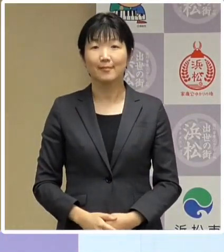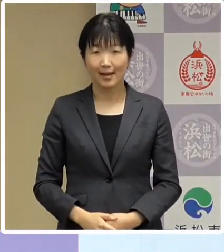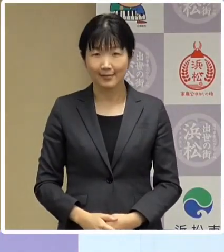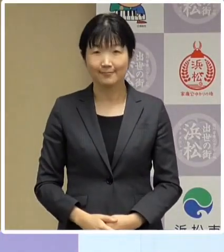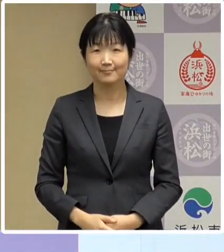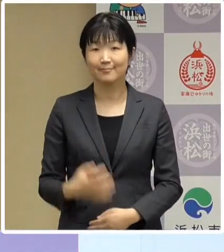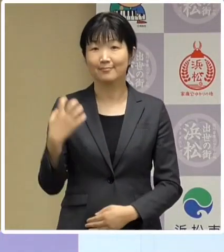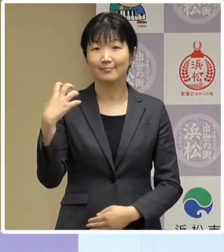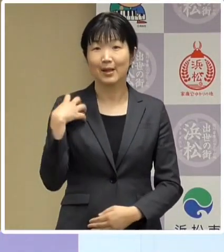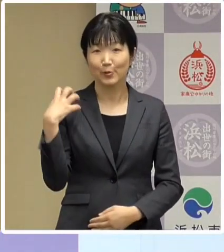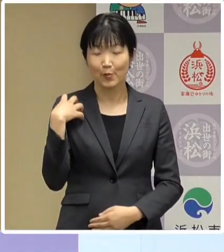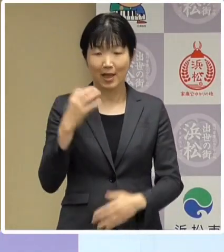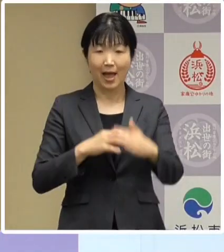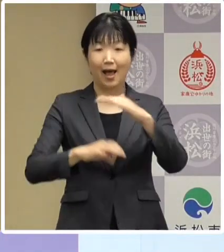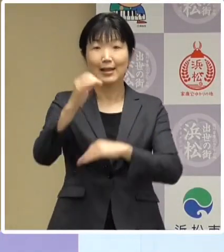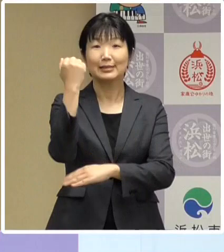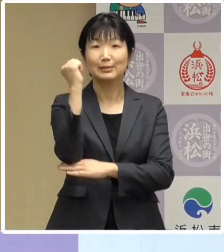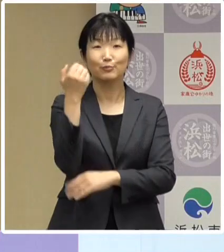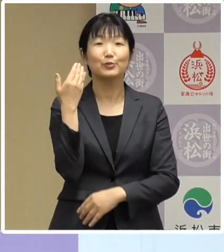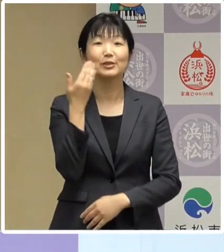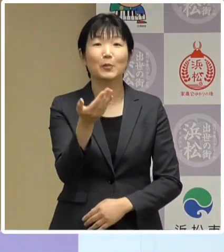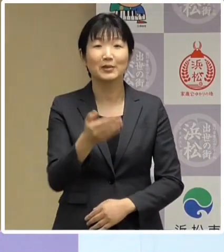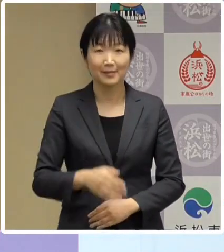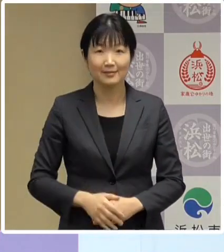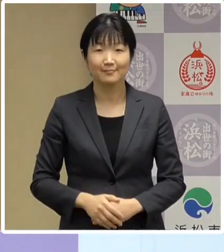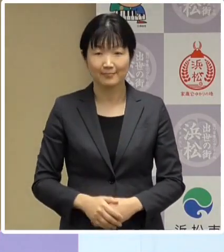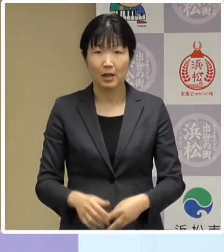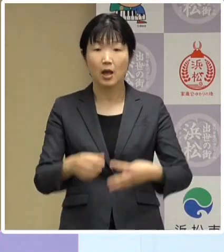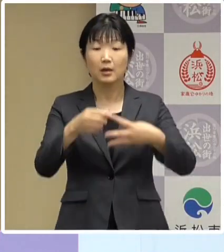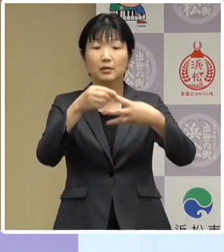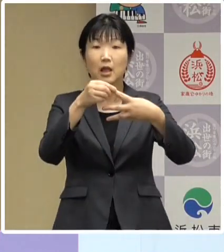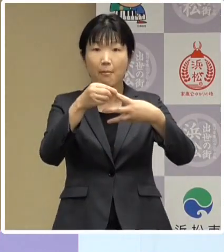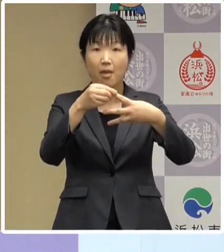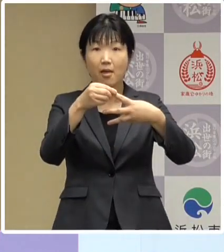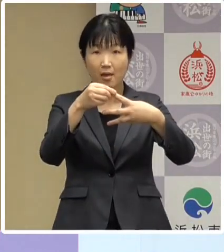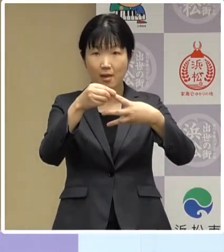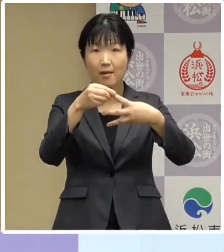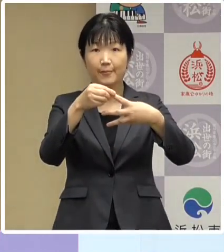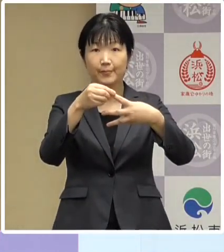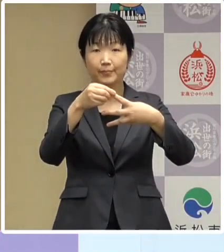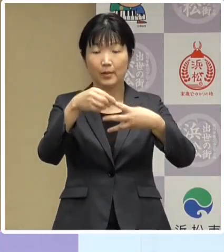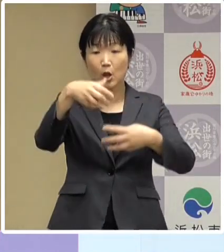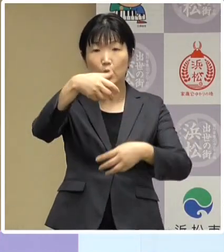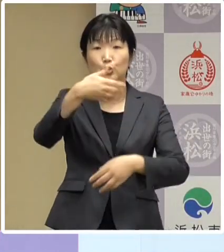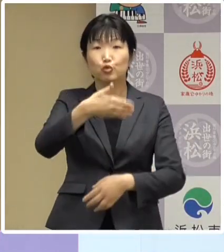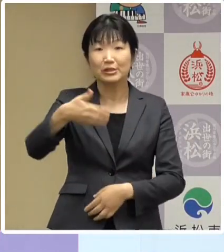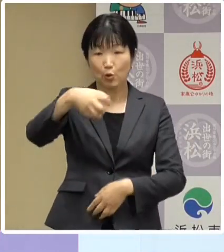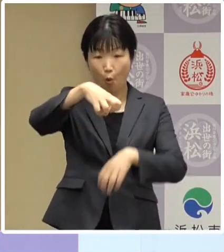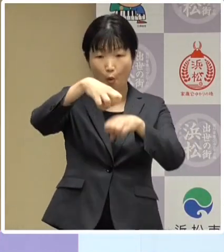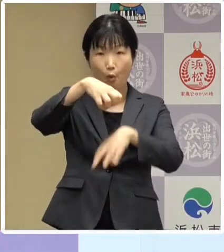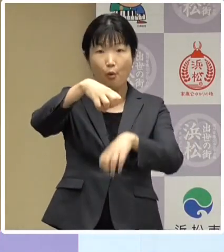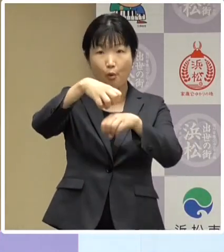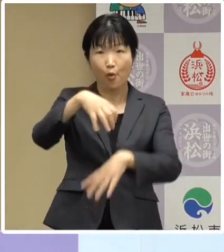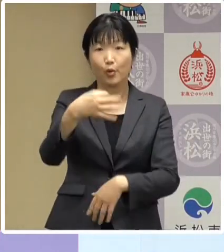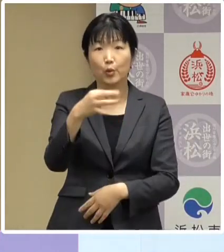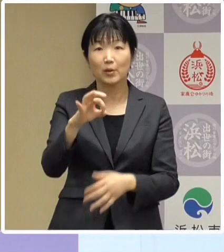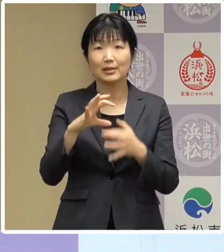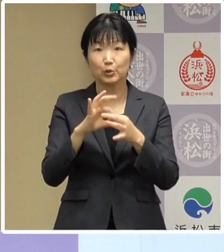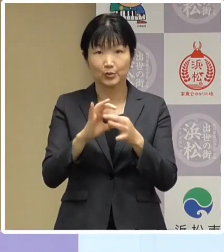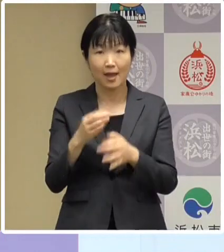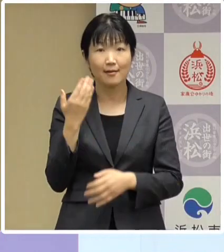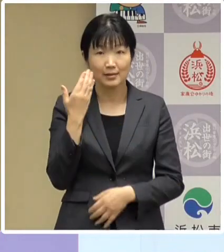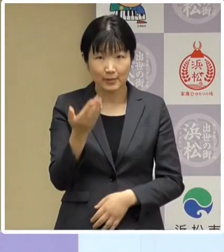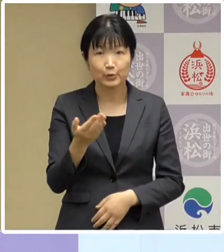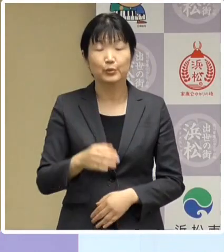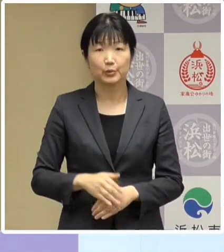それでは関西朝日新聞からお願いします。はい、まず、1点目のですね、はい、水道料金の話ですが、は